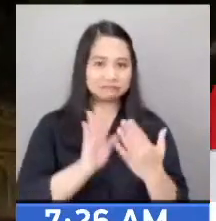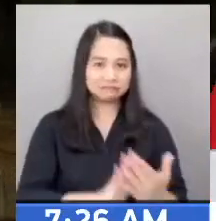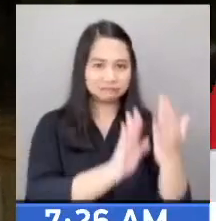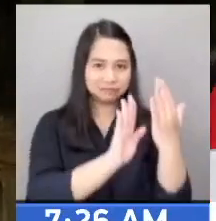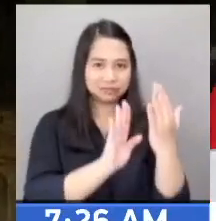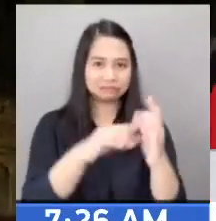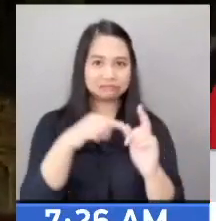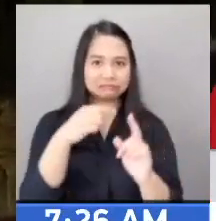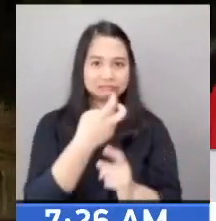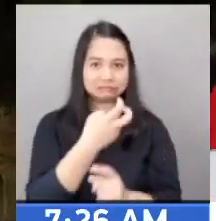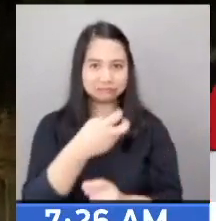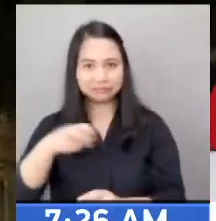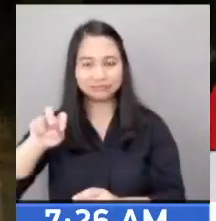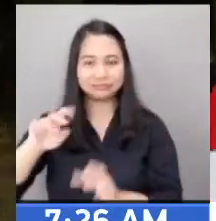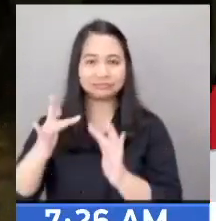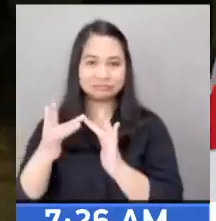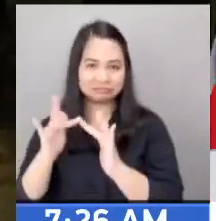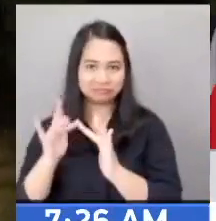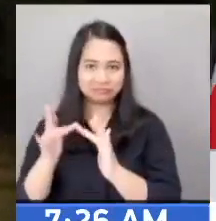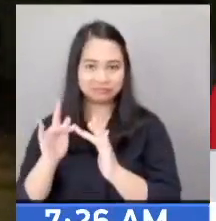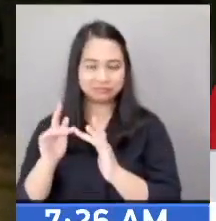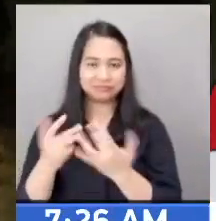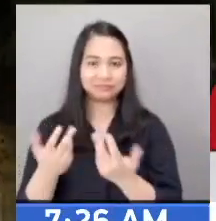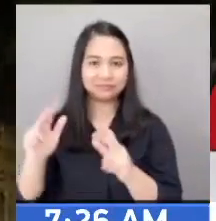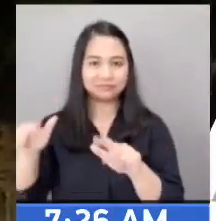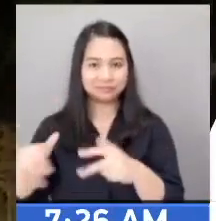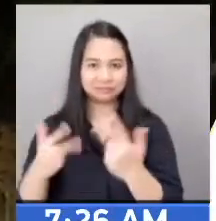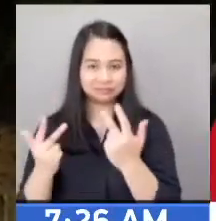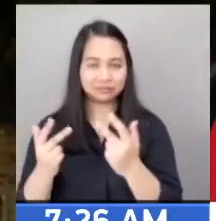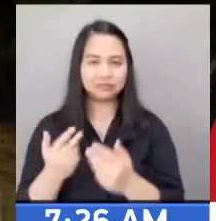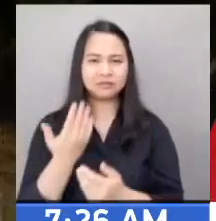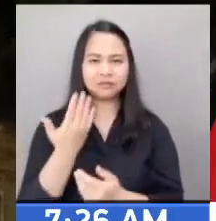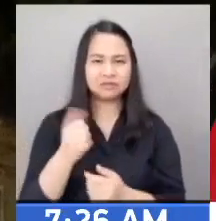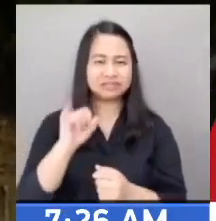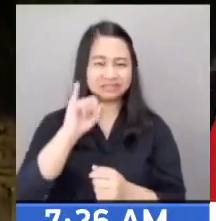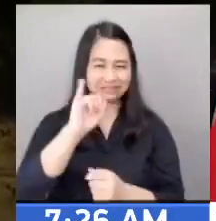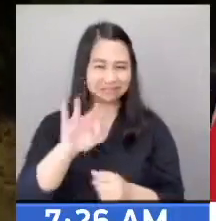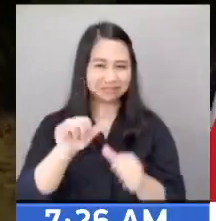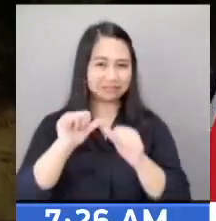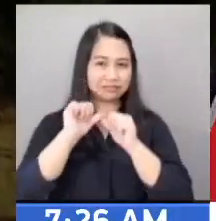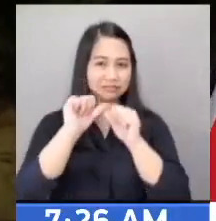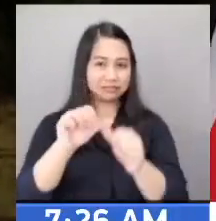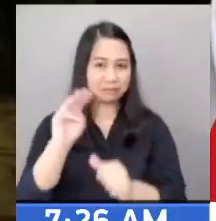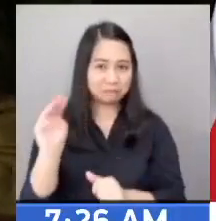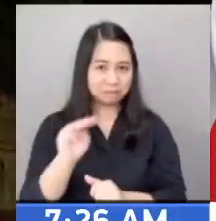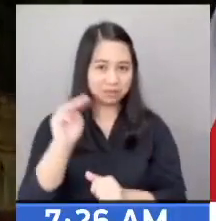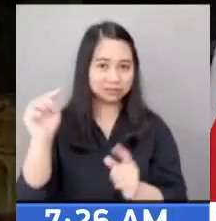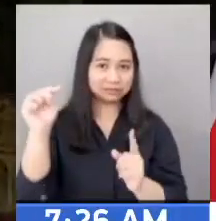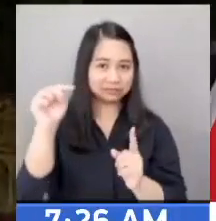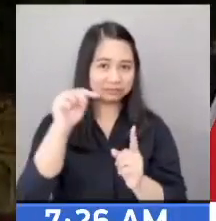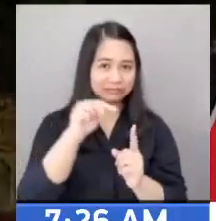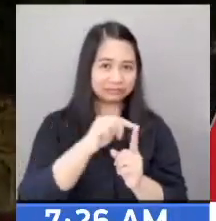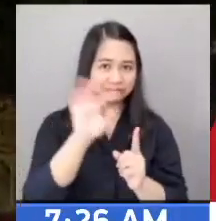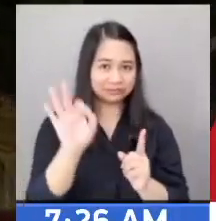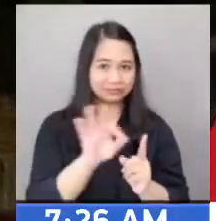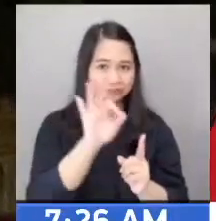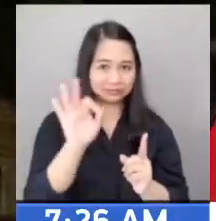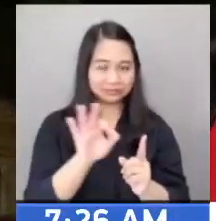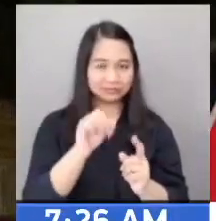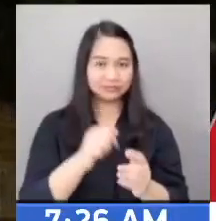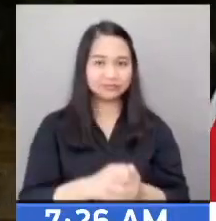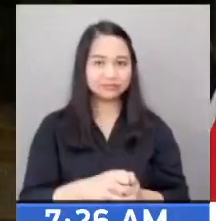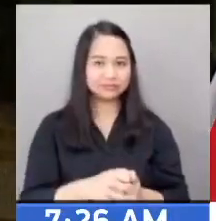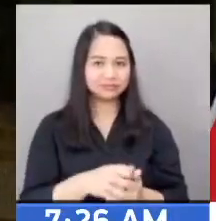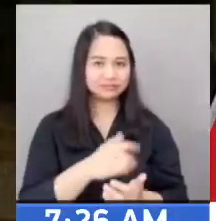Kasi po pag yung tuloy-tuloy po yung pasok po na Lunes hanggang Biyernes po, parang hindi po makakagawa